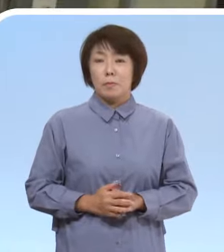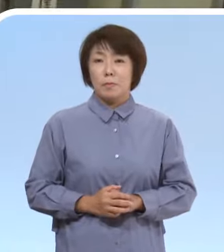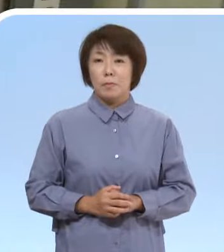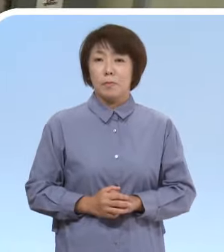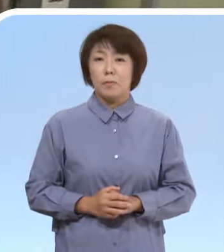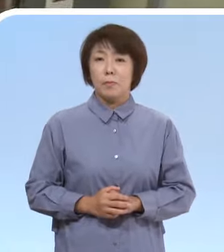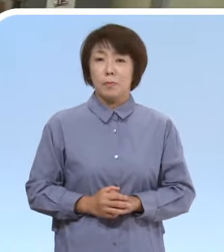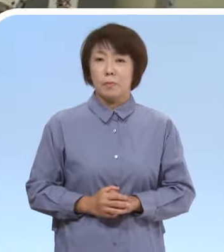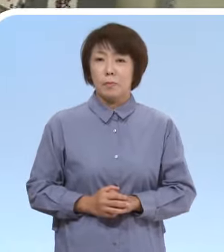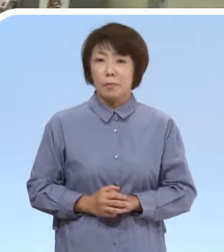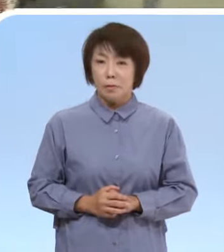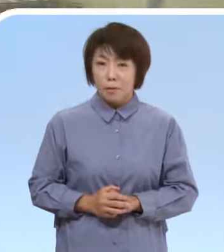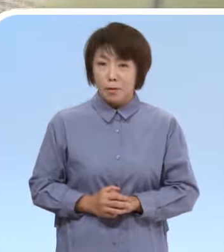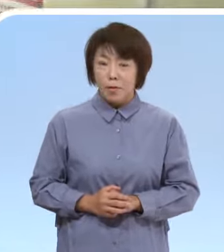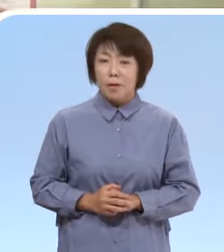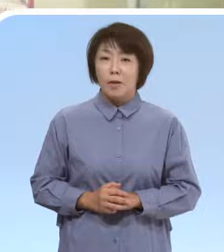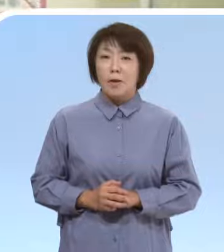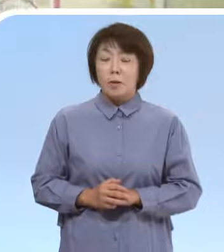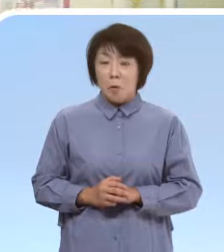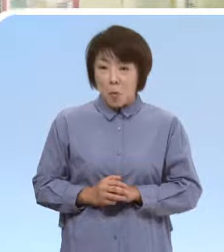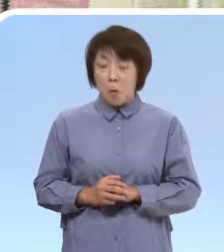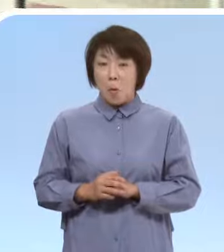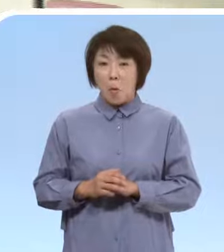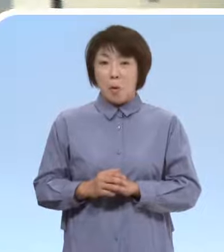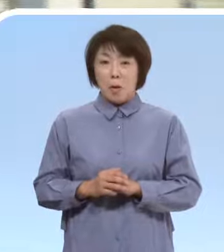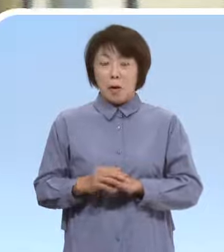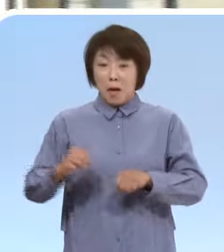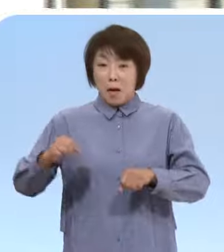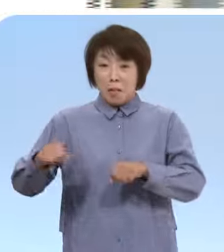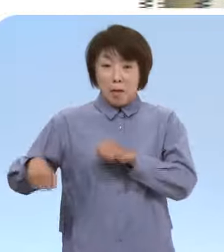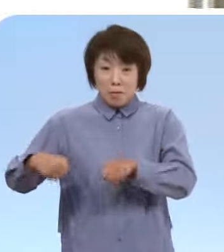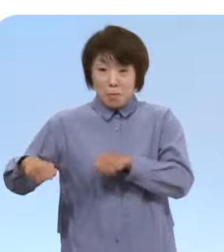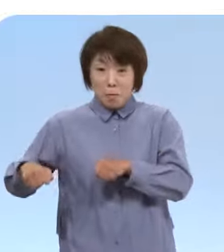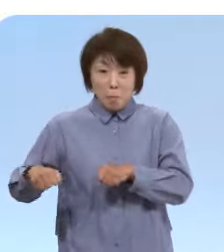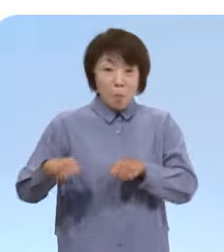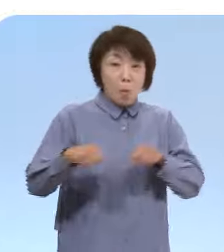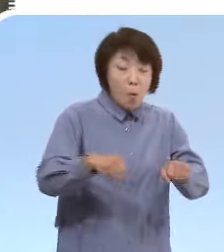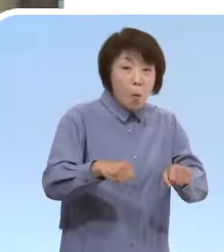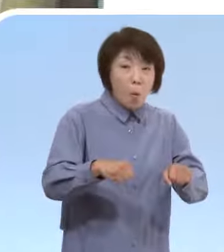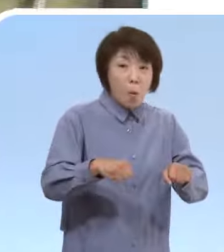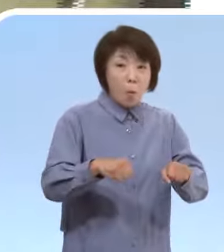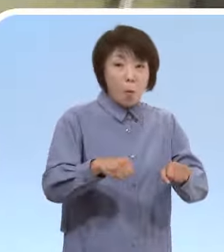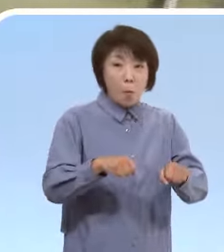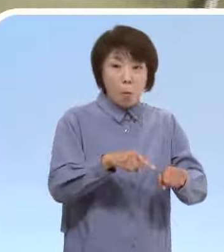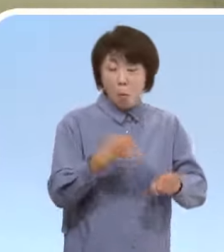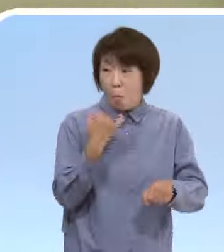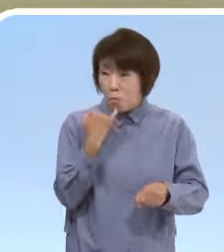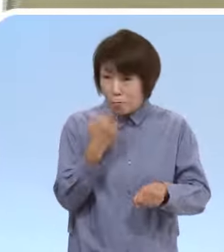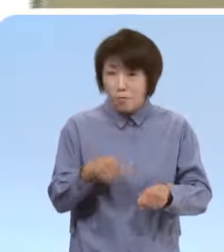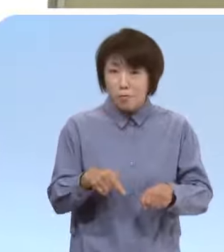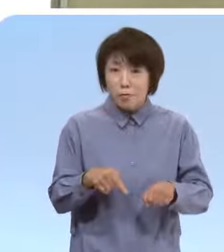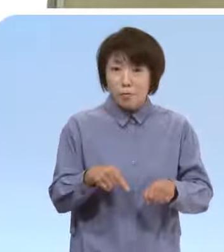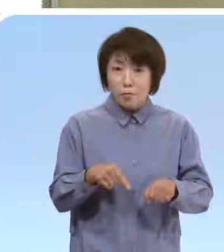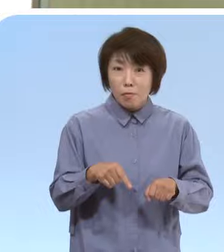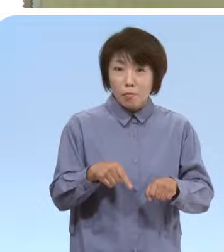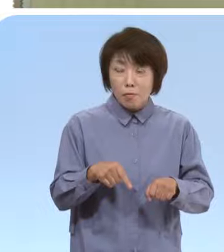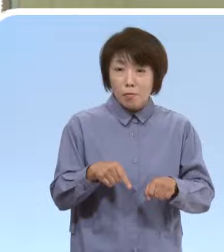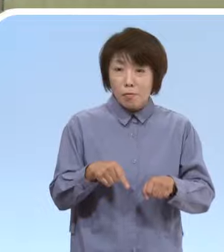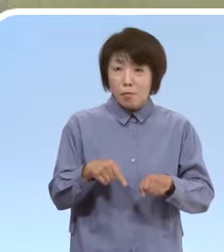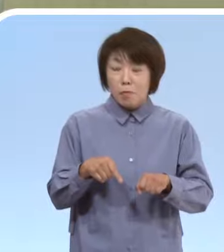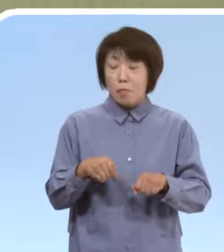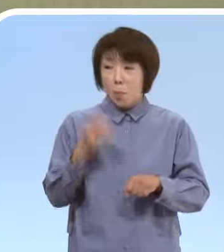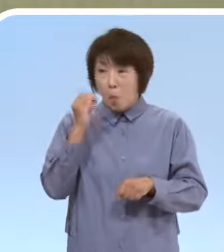うわすごい、電車に、いいんですか、なんか新鮮です